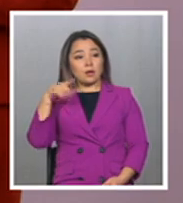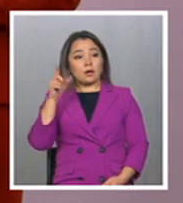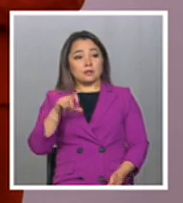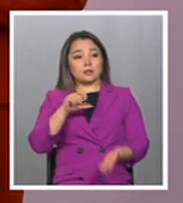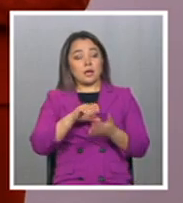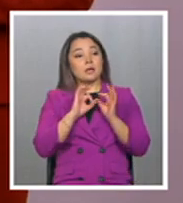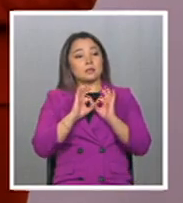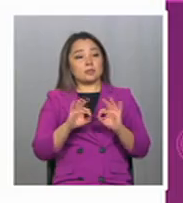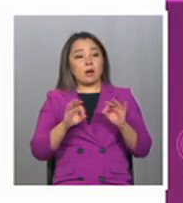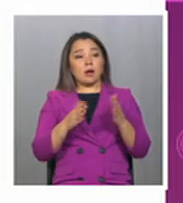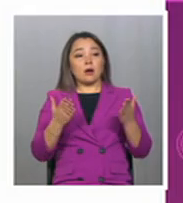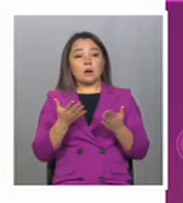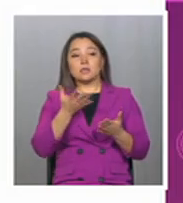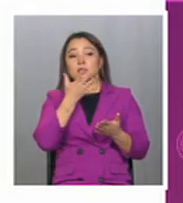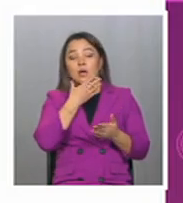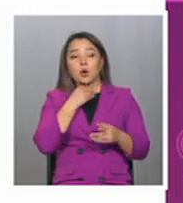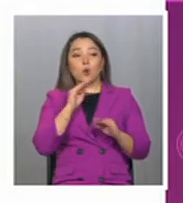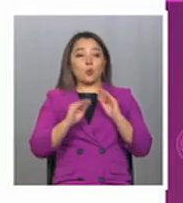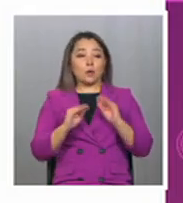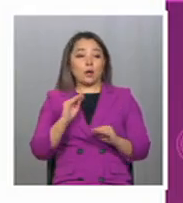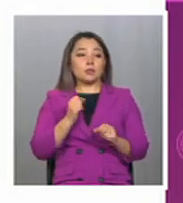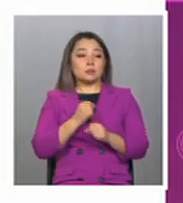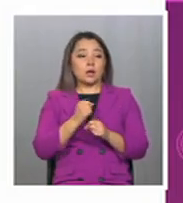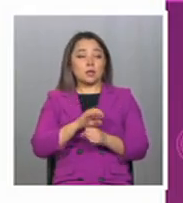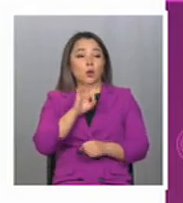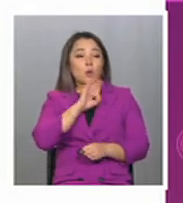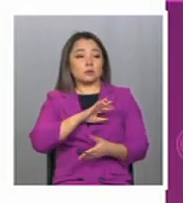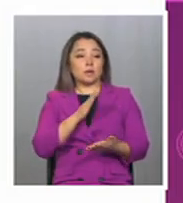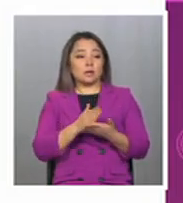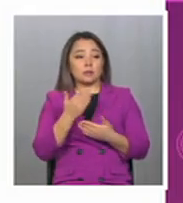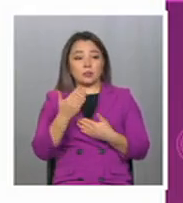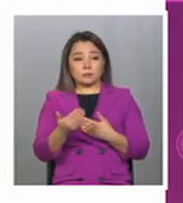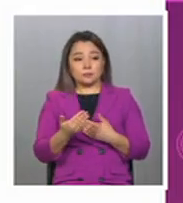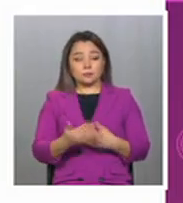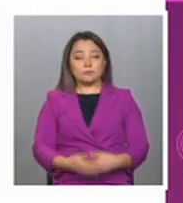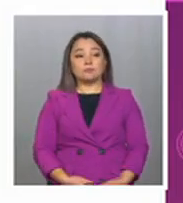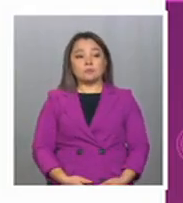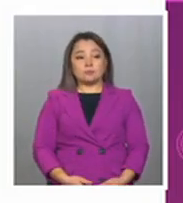үшін қандай көркемдегіш құралдарды қолданған?